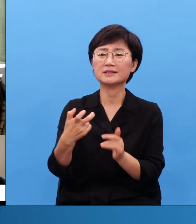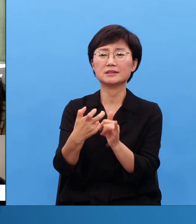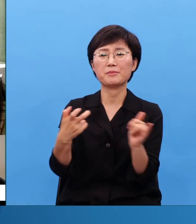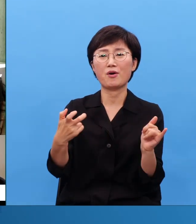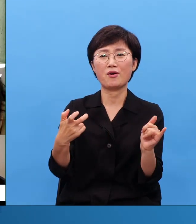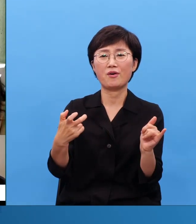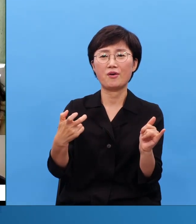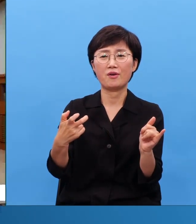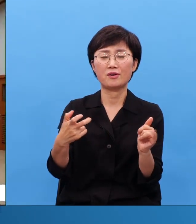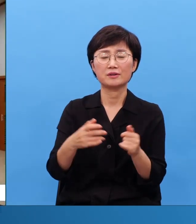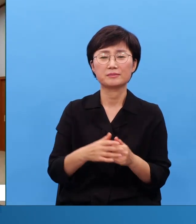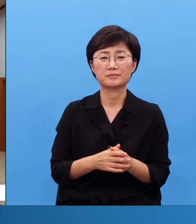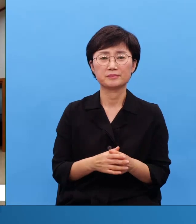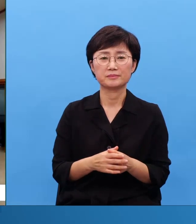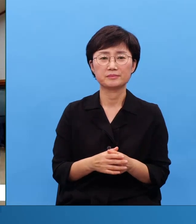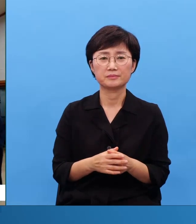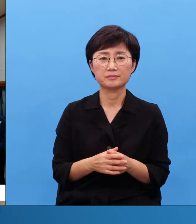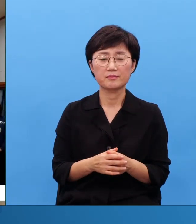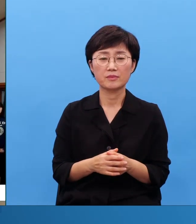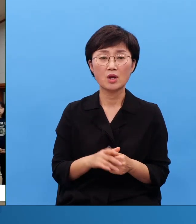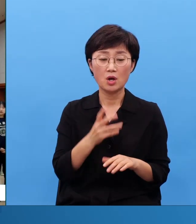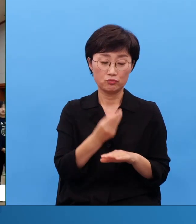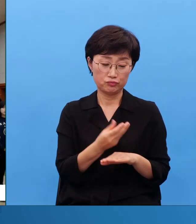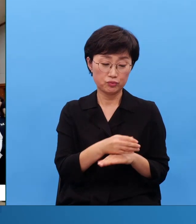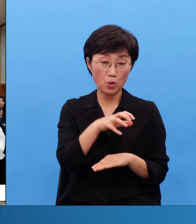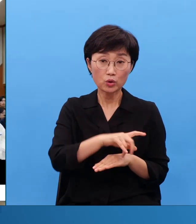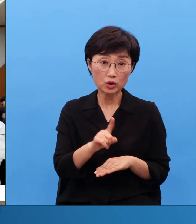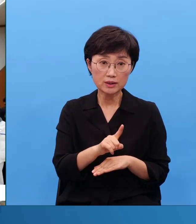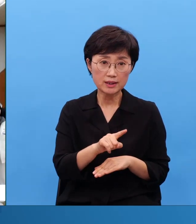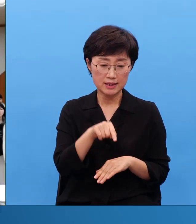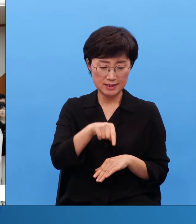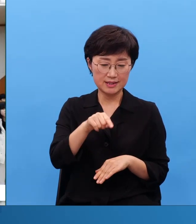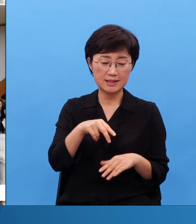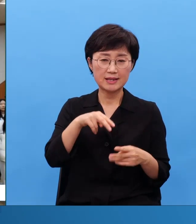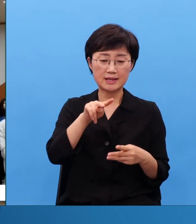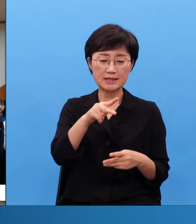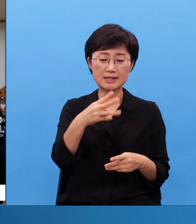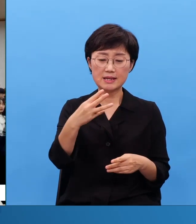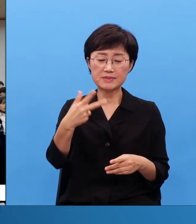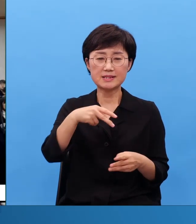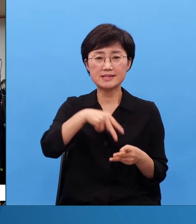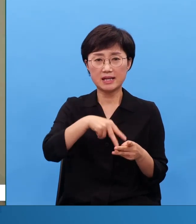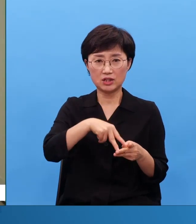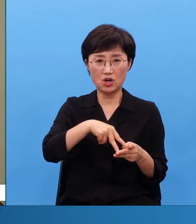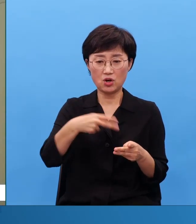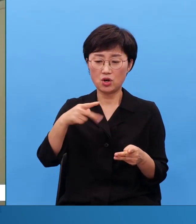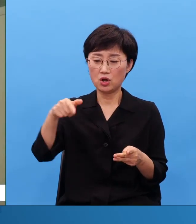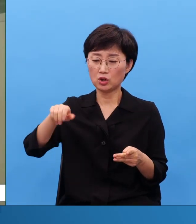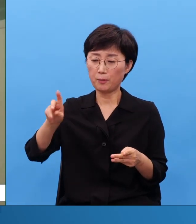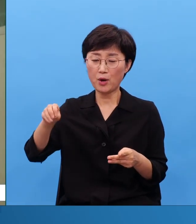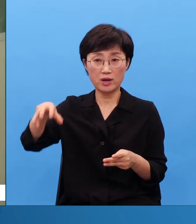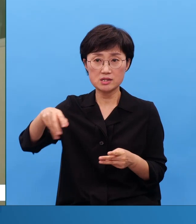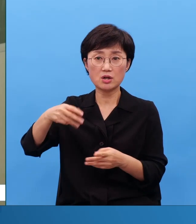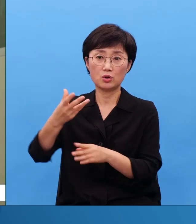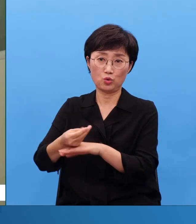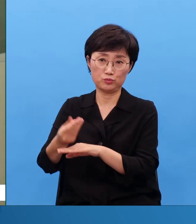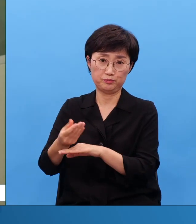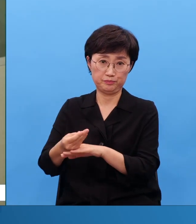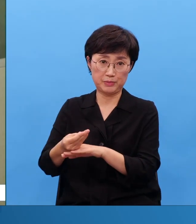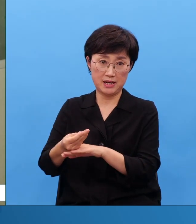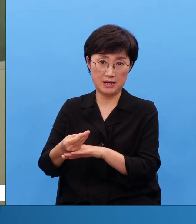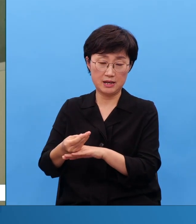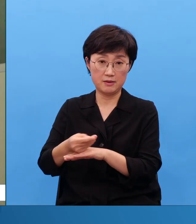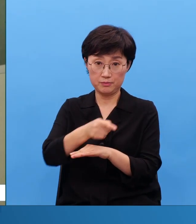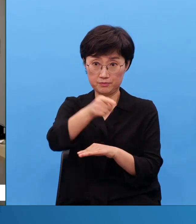참여했습니다. 모든 녹음은 237 센터와 덕평 RUTC에서 진행됐으며 특히 237 센터의 통역